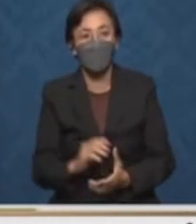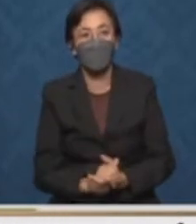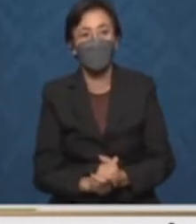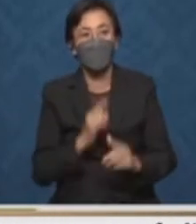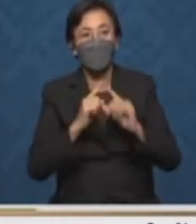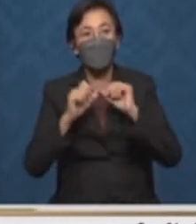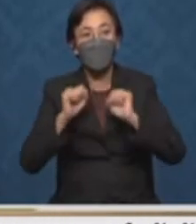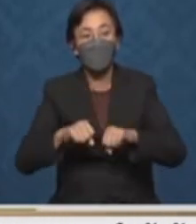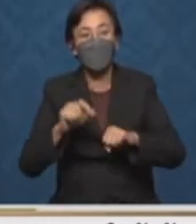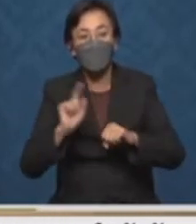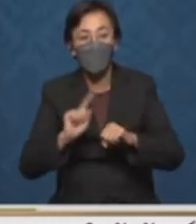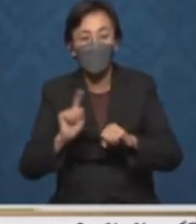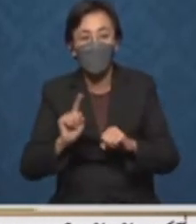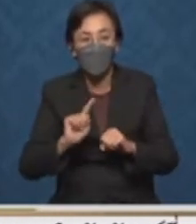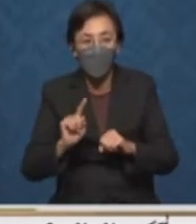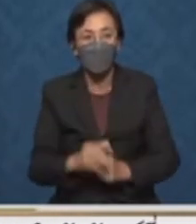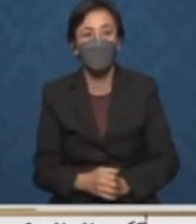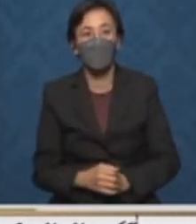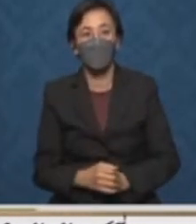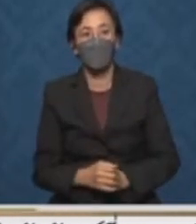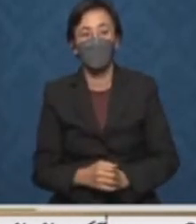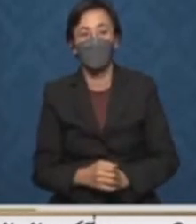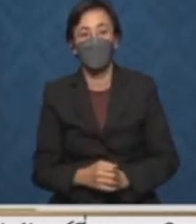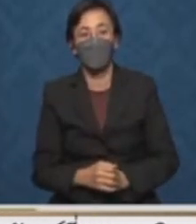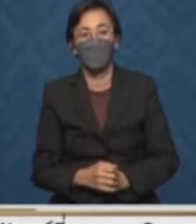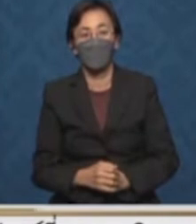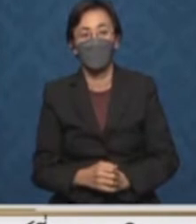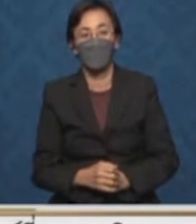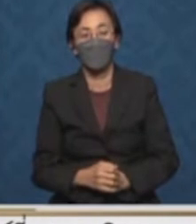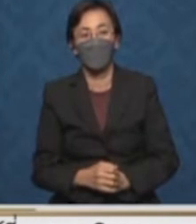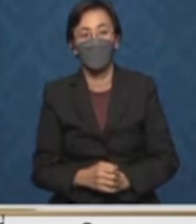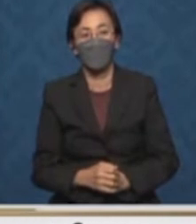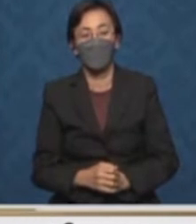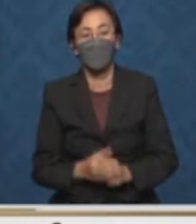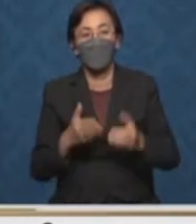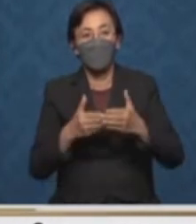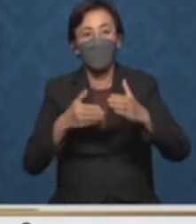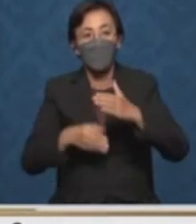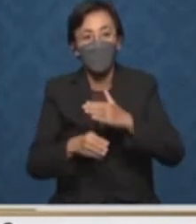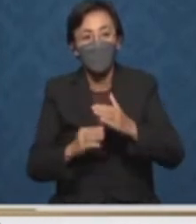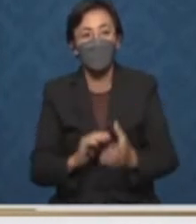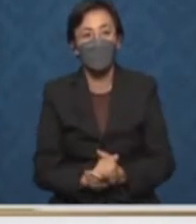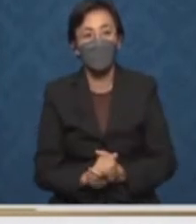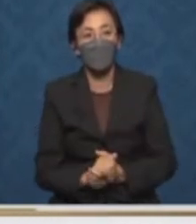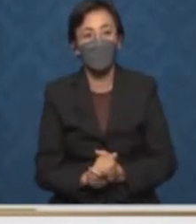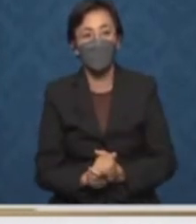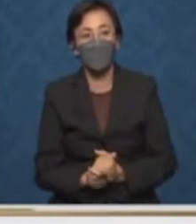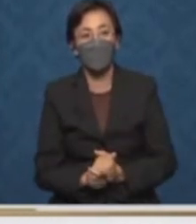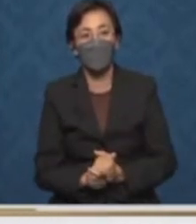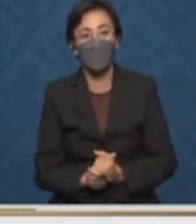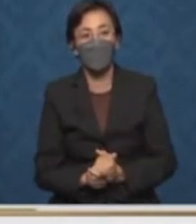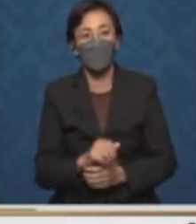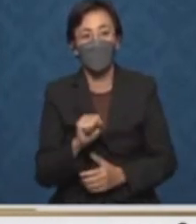ลงต่อเรือดำน้ำรุ่น S26T จำนวน1ลำ